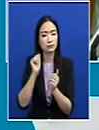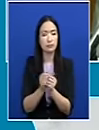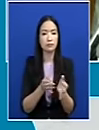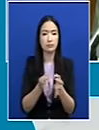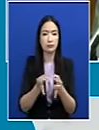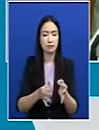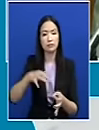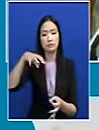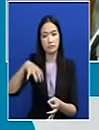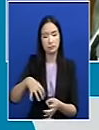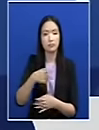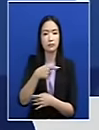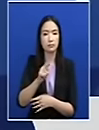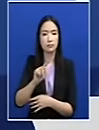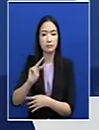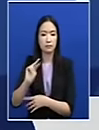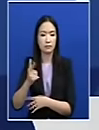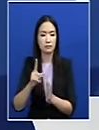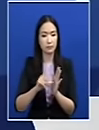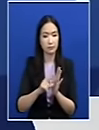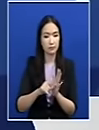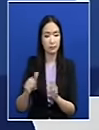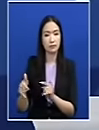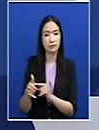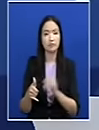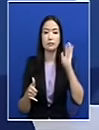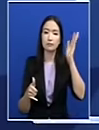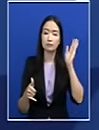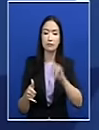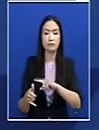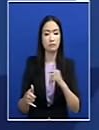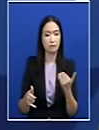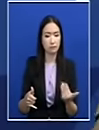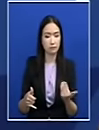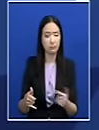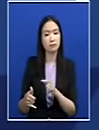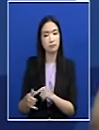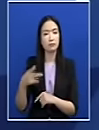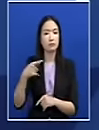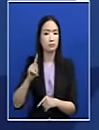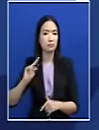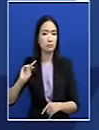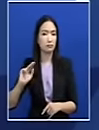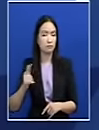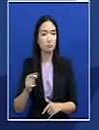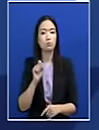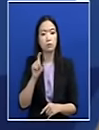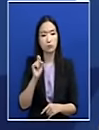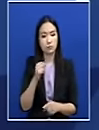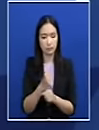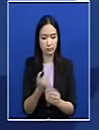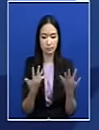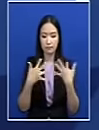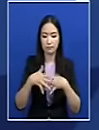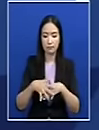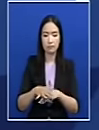กันและปราบปรามการฟอกเงินอดีตเลขาธิการปปงแถลงวันนี้ครับบอกว่าปปงกำลังเร่งรัดกระบวนการและประสาน